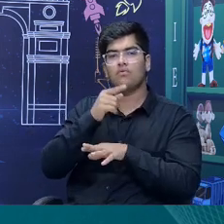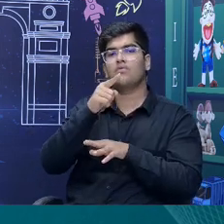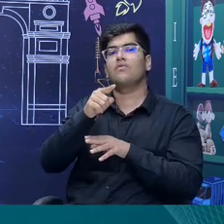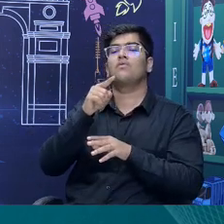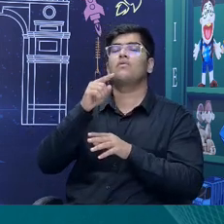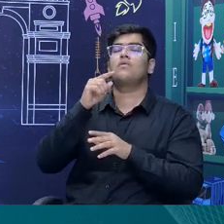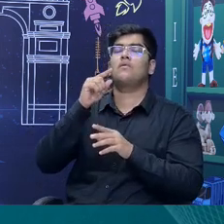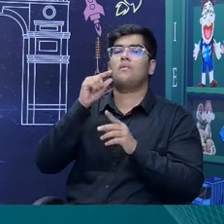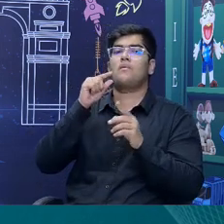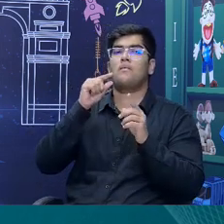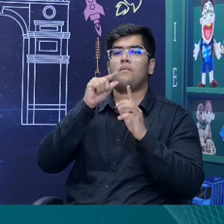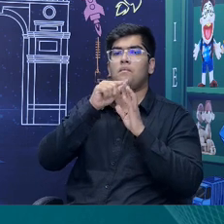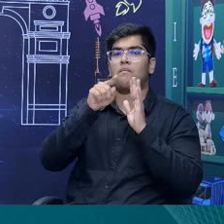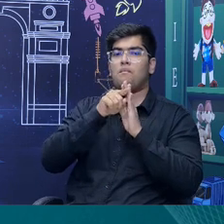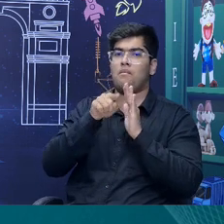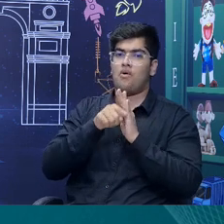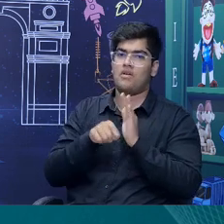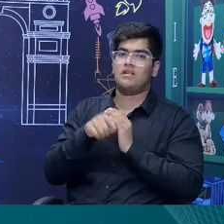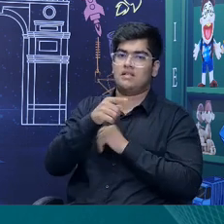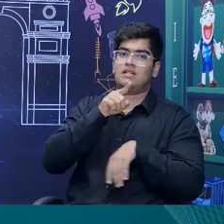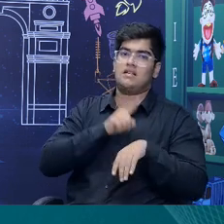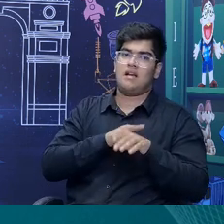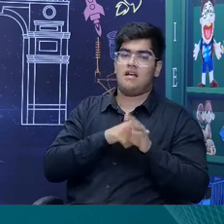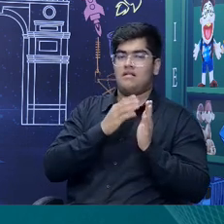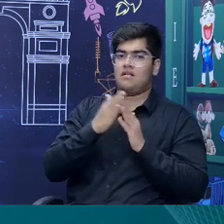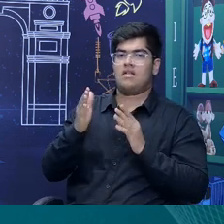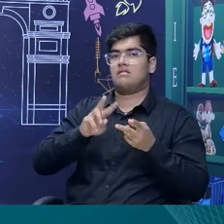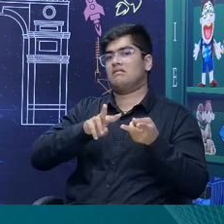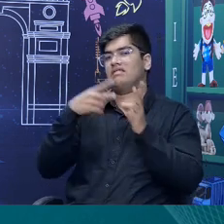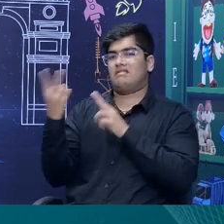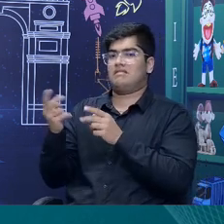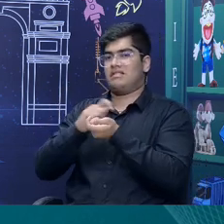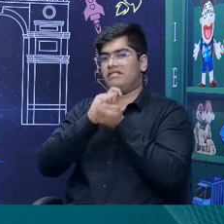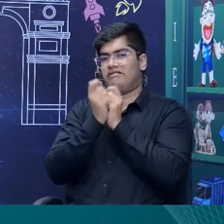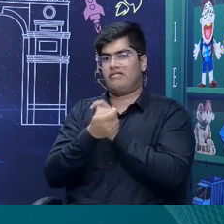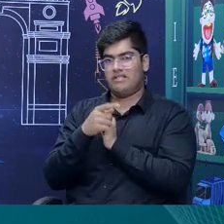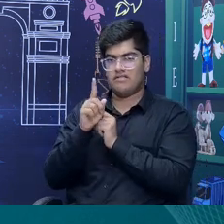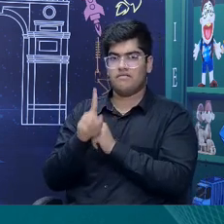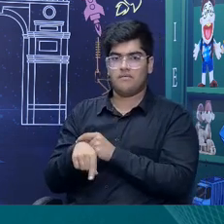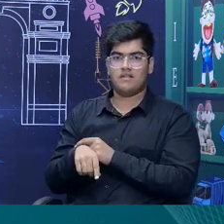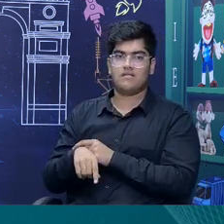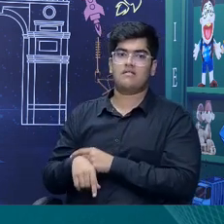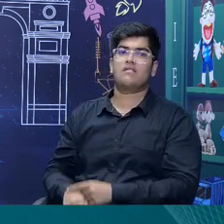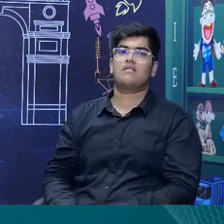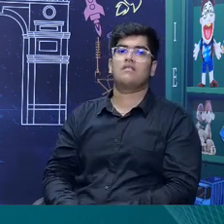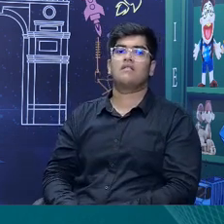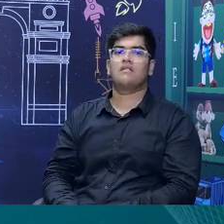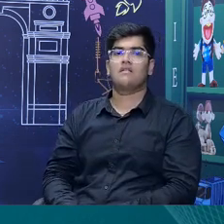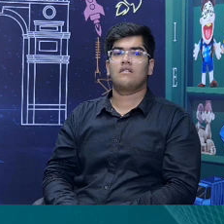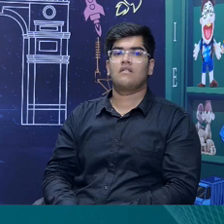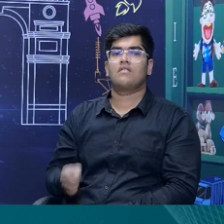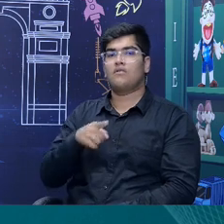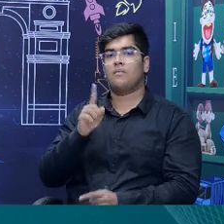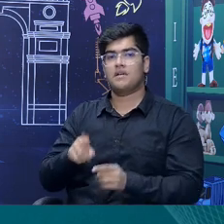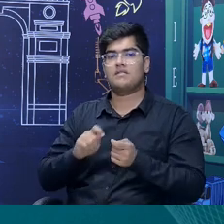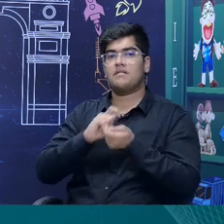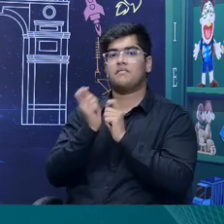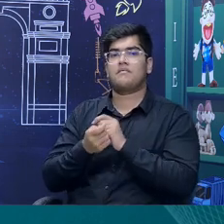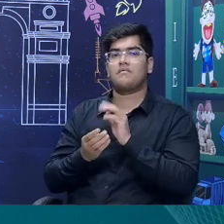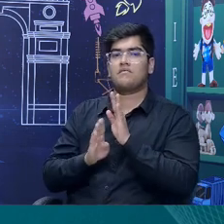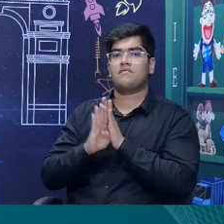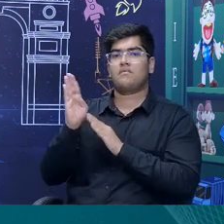बिकॉज़ आफ्टर सर्टेन पीरियड आईटी हेड तू बी ट्रांसफॉर्म और वे हैव तू फॉक्स ऑन एन इंप्रूविंग डी क्वालिटी ऑफ